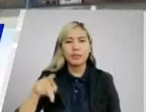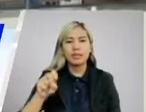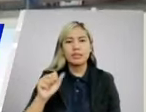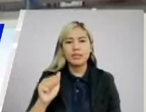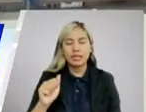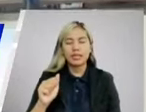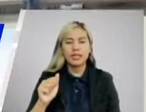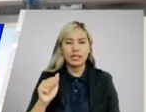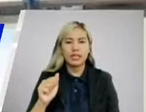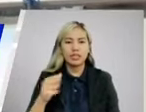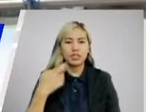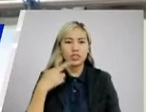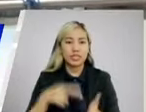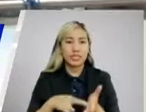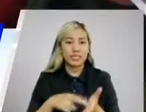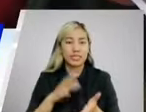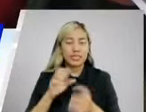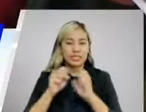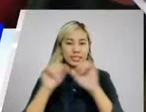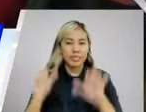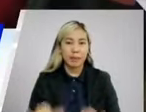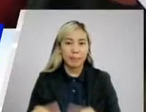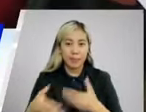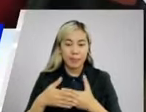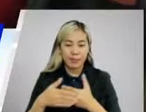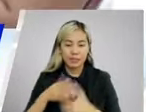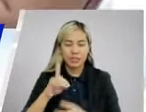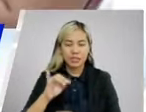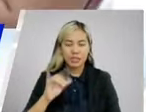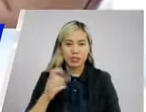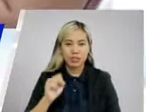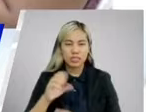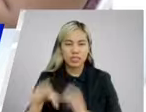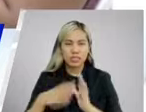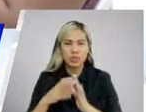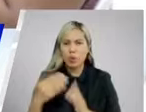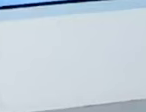na Digo City, wala pang nagre-rehistro na Chinese sa kanilang sistema.